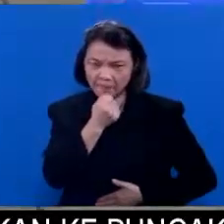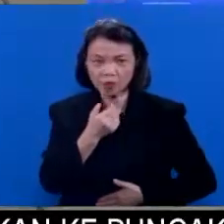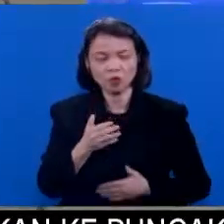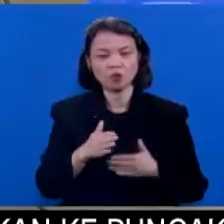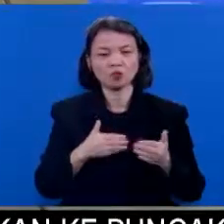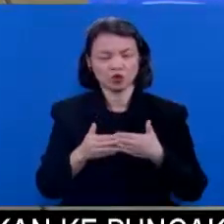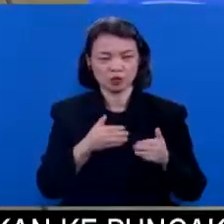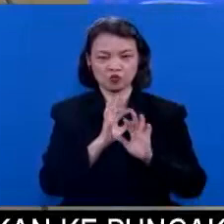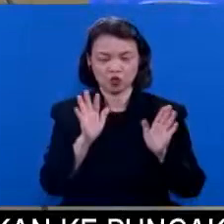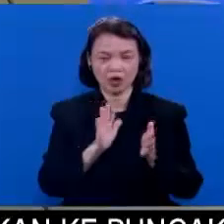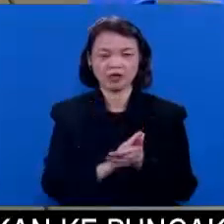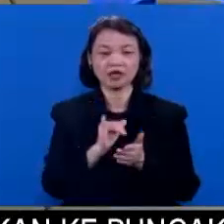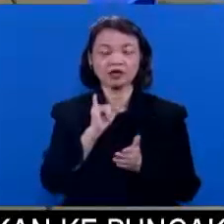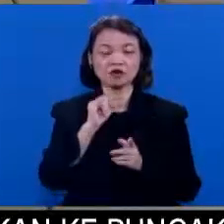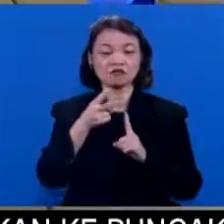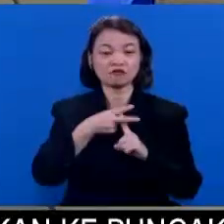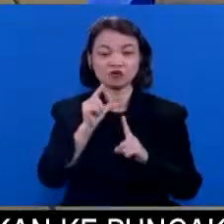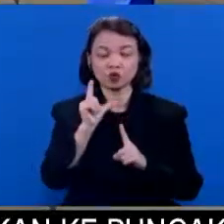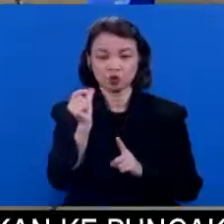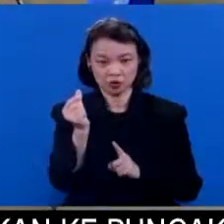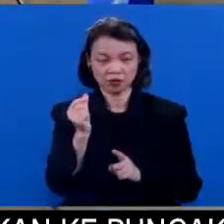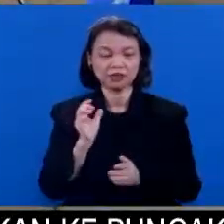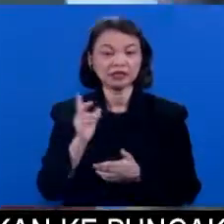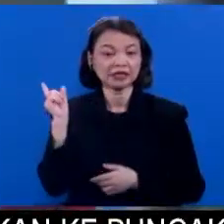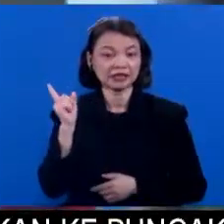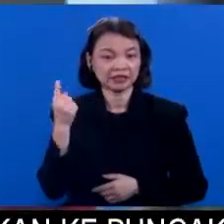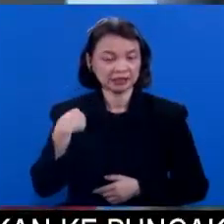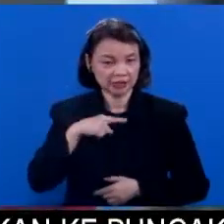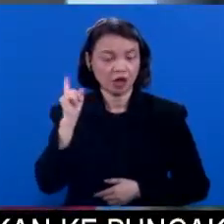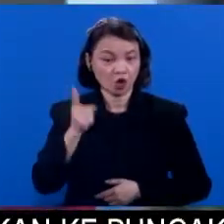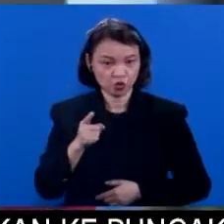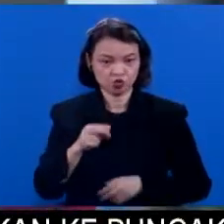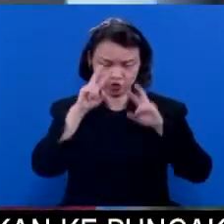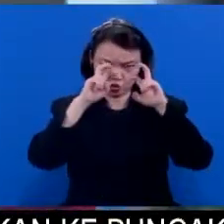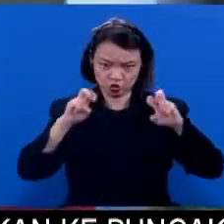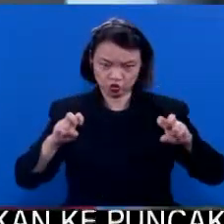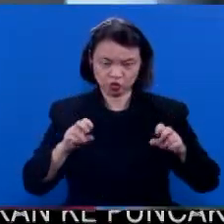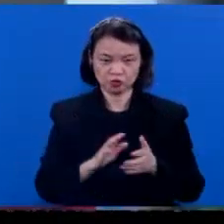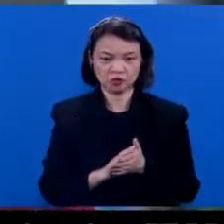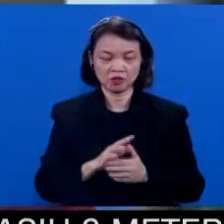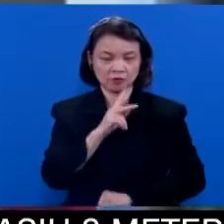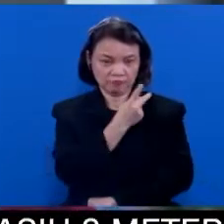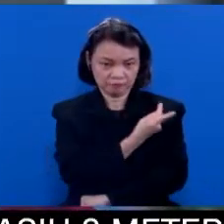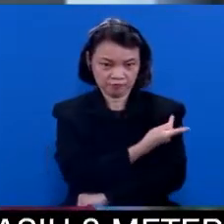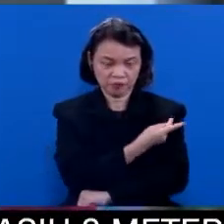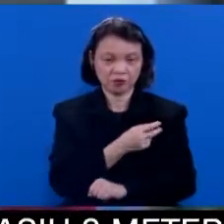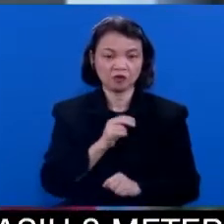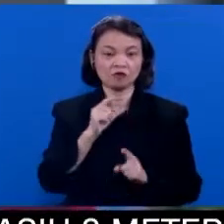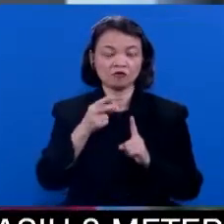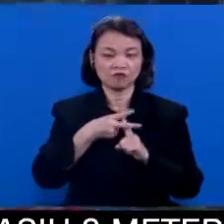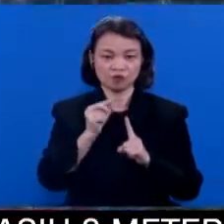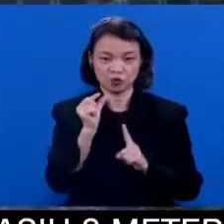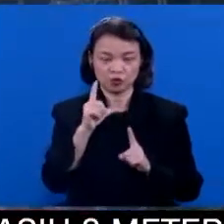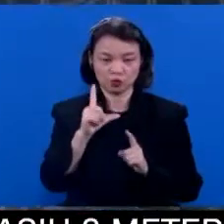bukan influenza, kemungkinan yang lain, kita harus segera cek ya. Dengan udah vaksin influenza akan meminimalisir